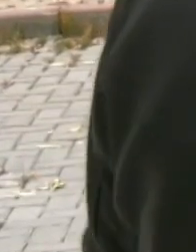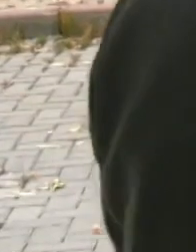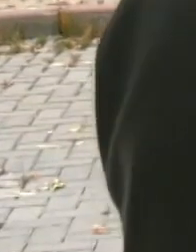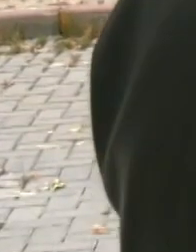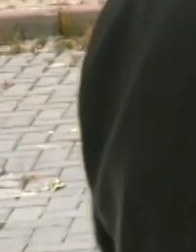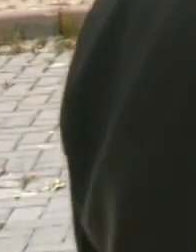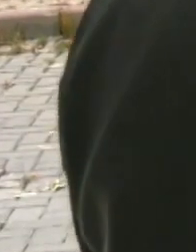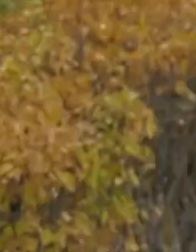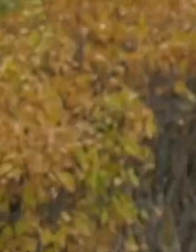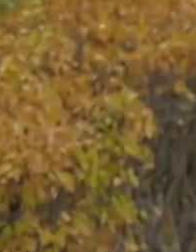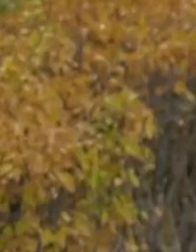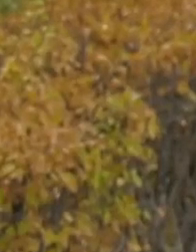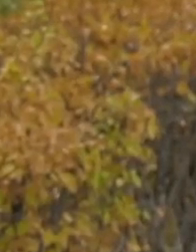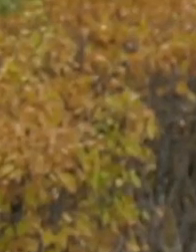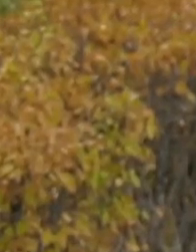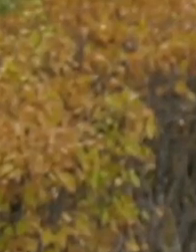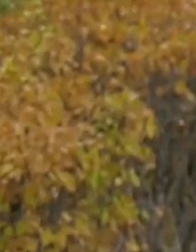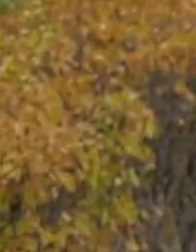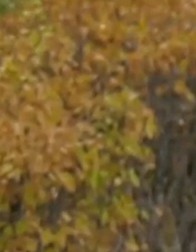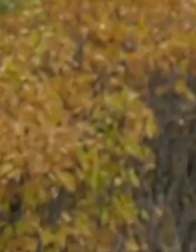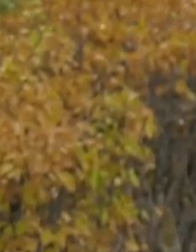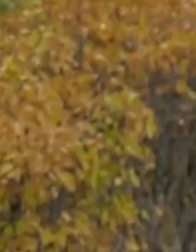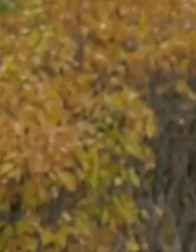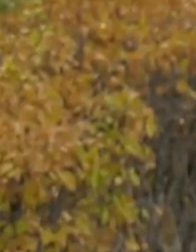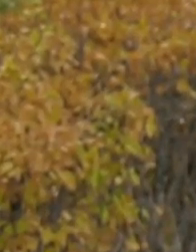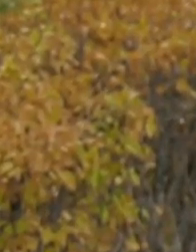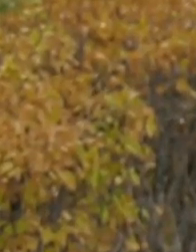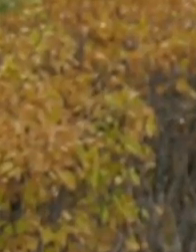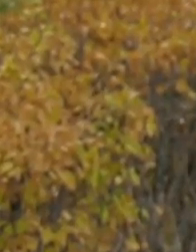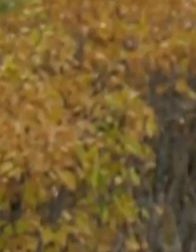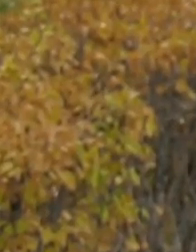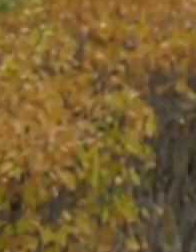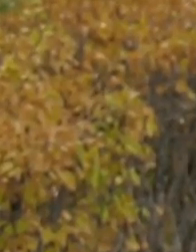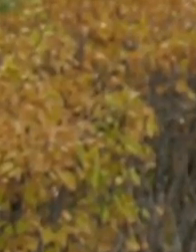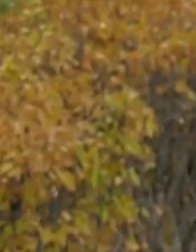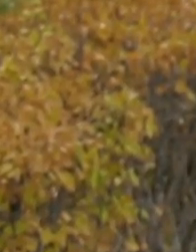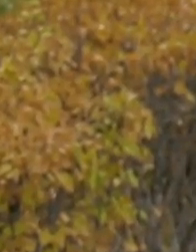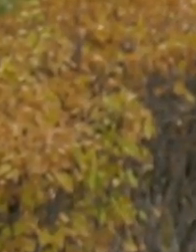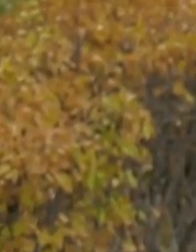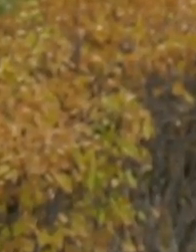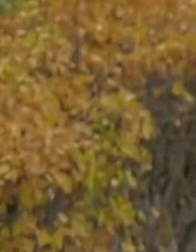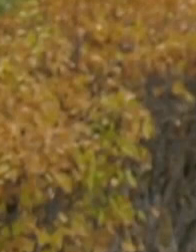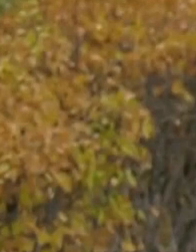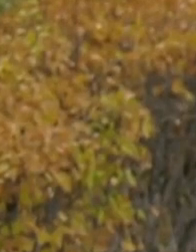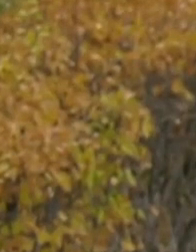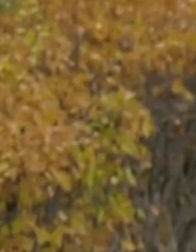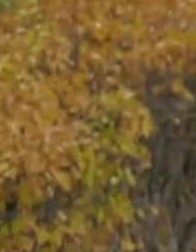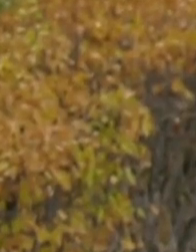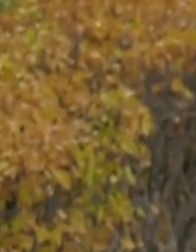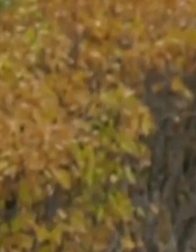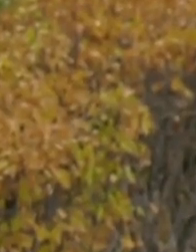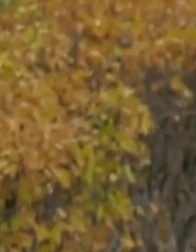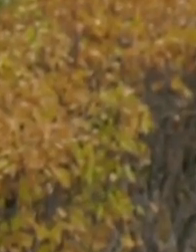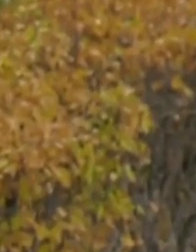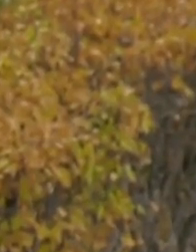старых долгов. Нацфонд здорово попотрошили за времена пандемии. И в последнее время он практически